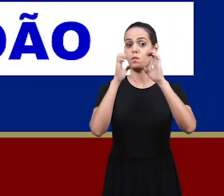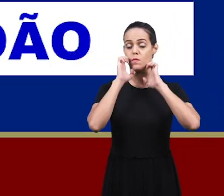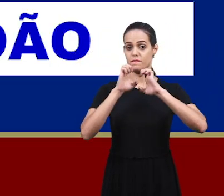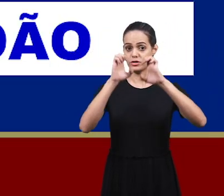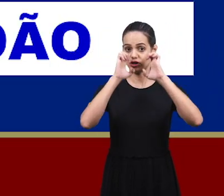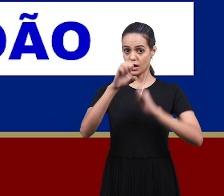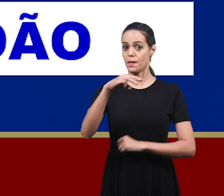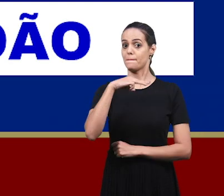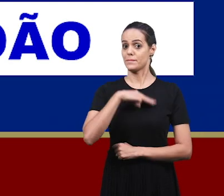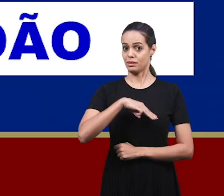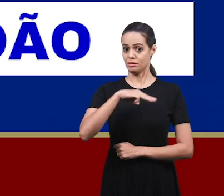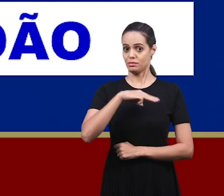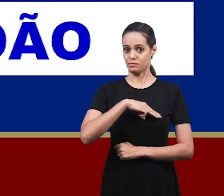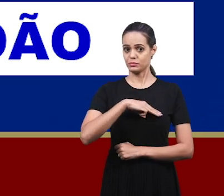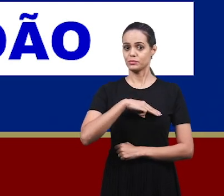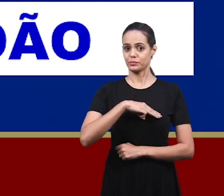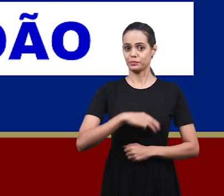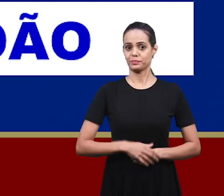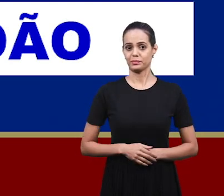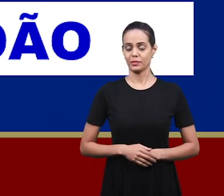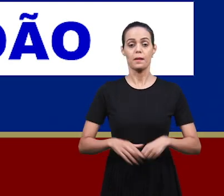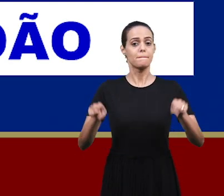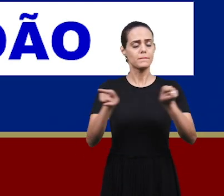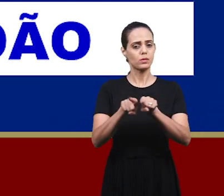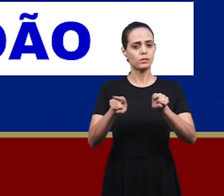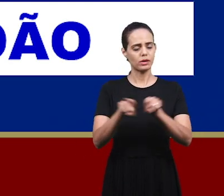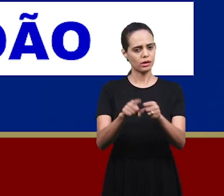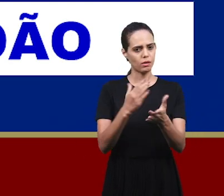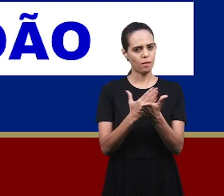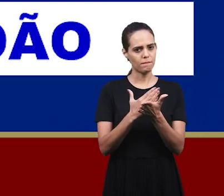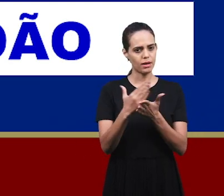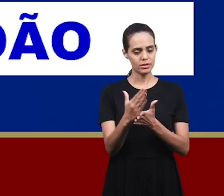Matthieu. Parce que Matthieu, il commence son évangile,